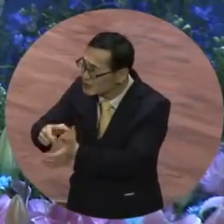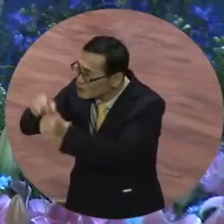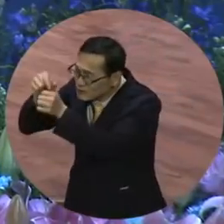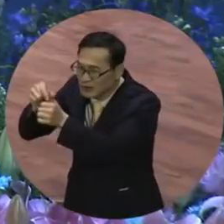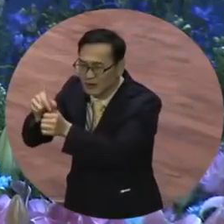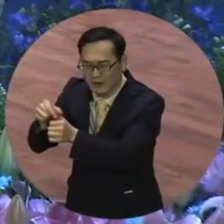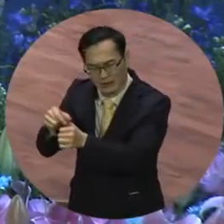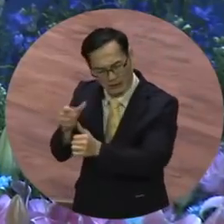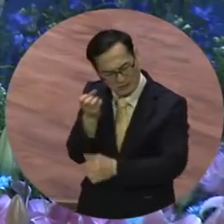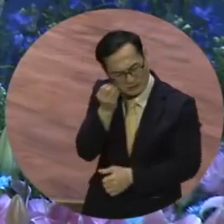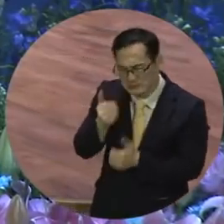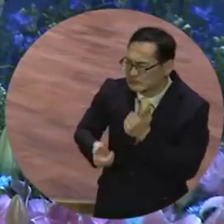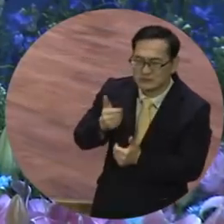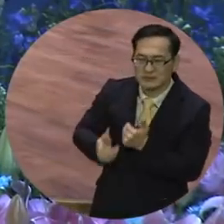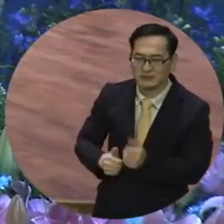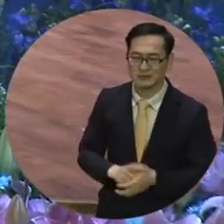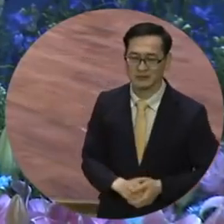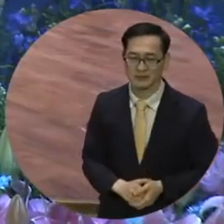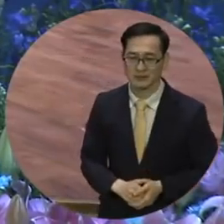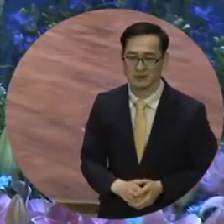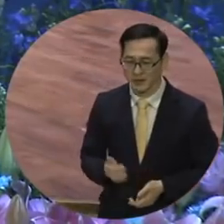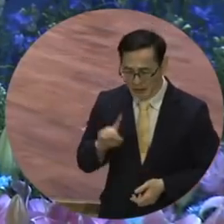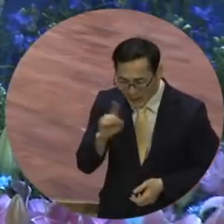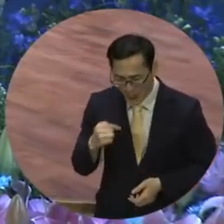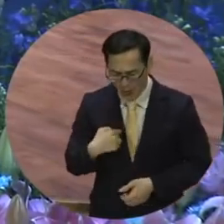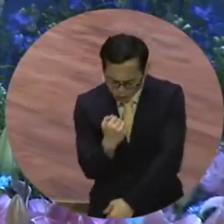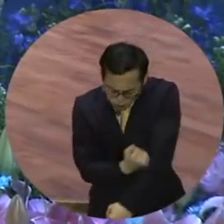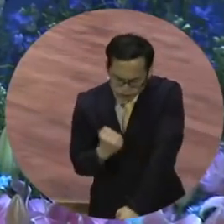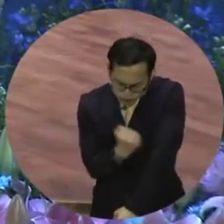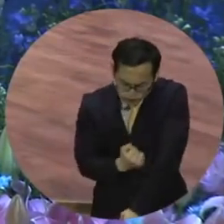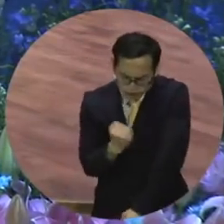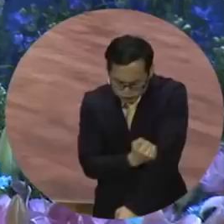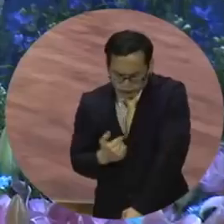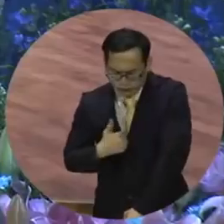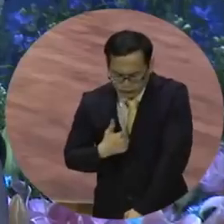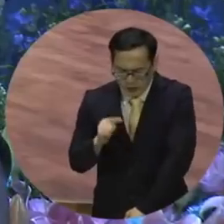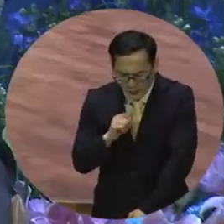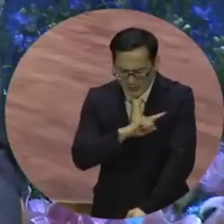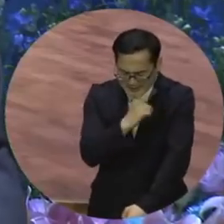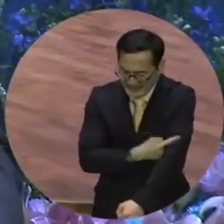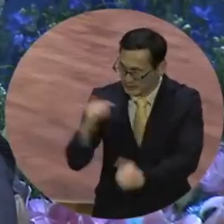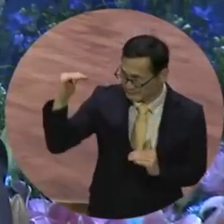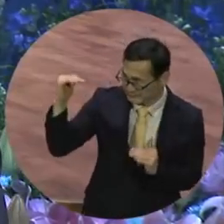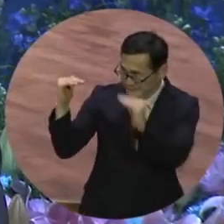아니 뭘 사람이 뭘 내가 뭘 갖추어야지 뭐 내가 자격이 돼야지.